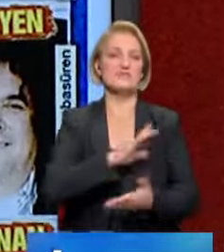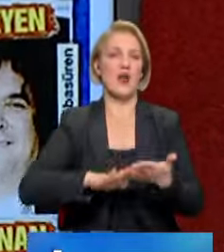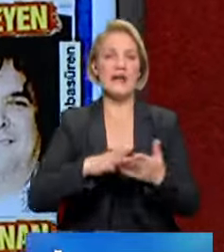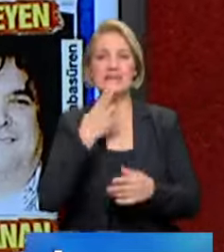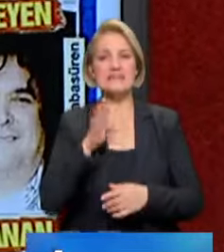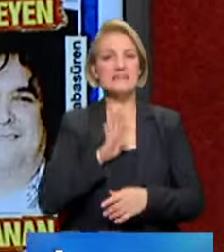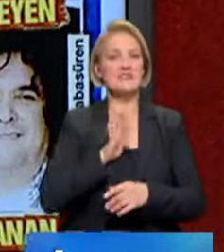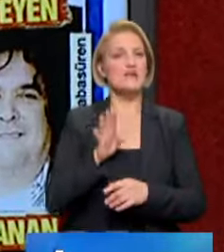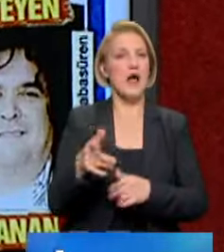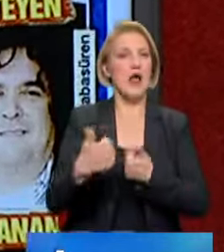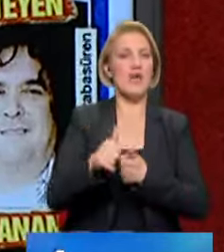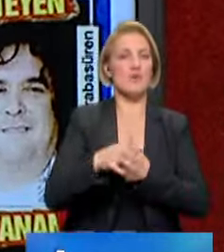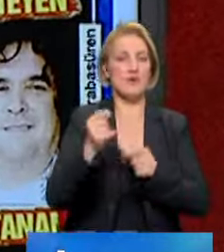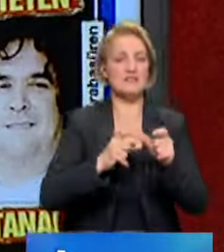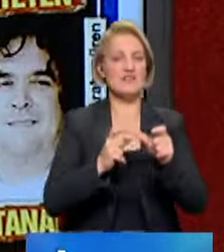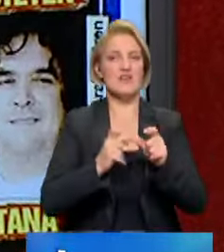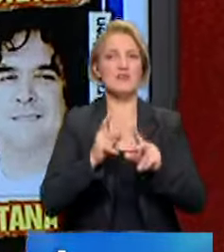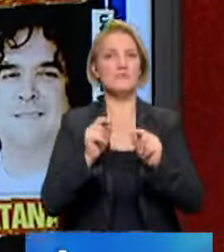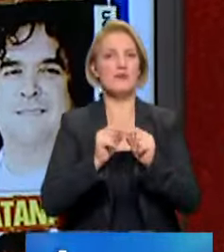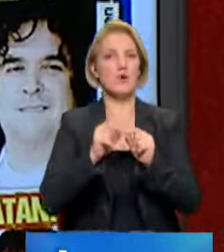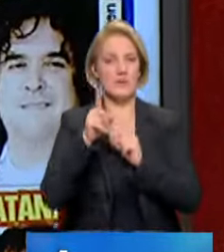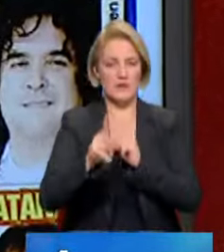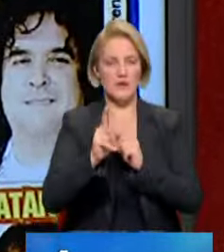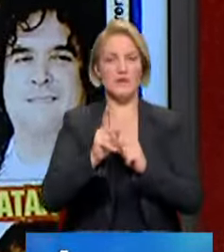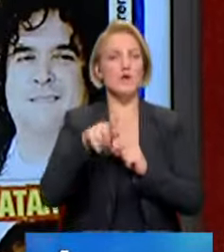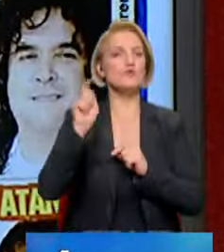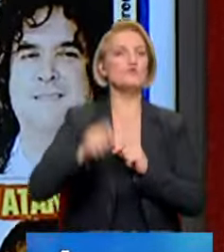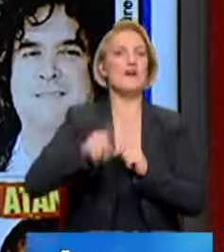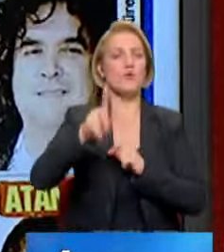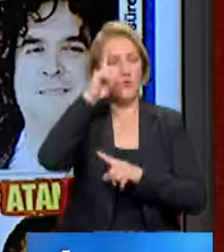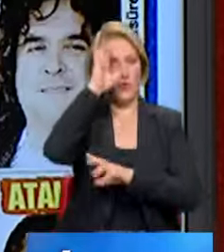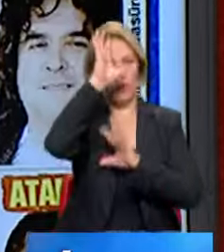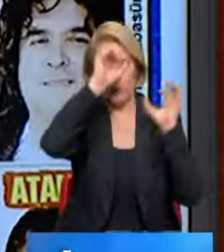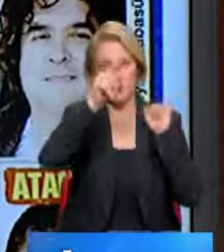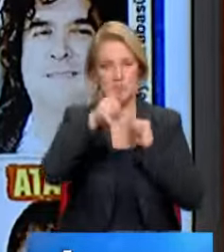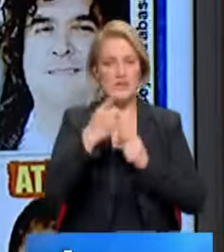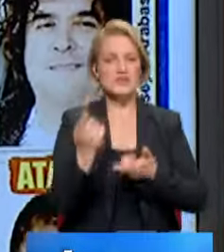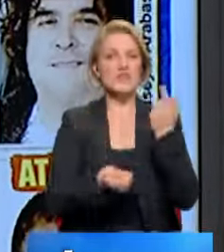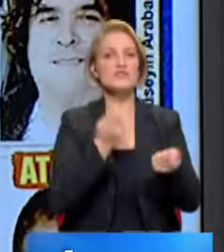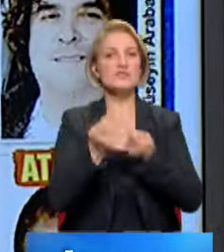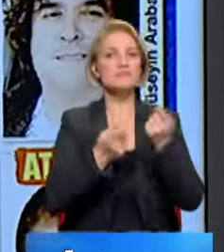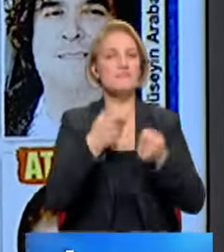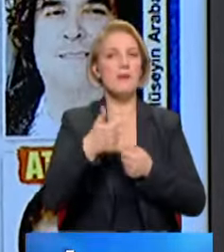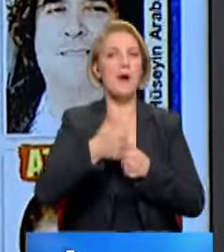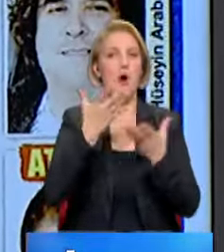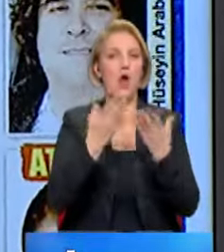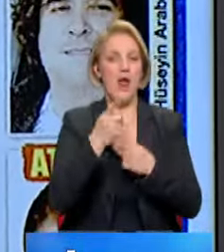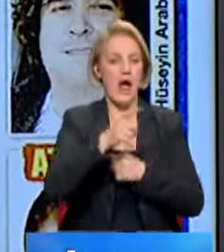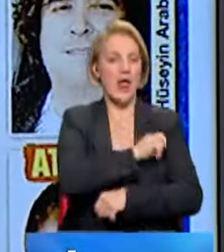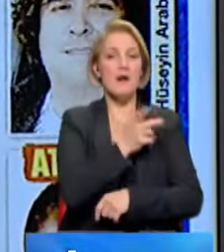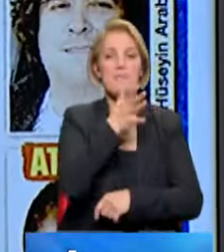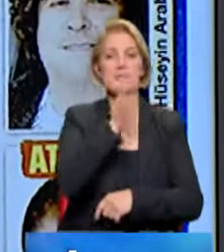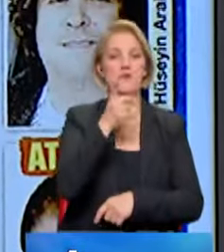ile evli olan damadı Seyfettin Batuhan Gül, Düsseldorf'taki konsolosluğumuza çalışma ateşesi olarak atandı. Gül Almanca